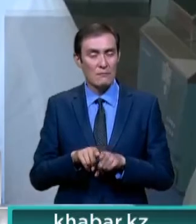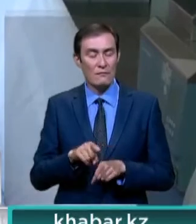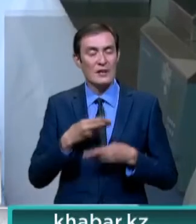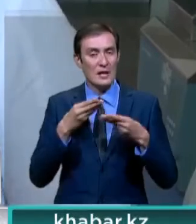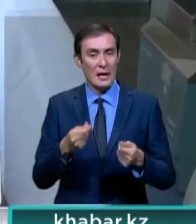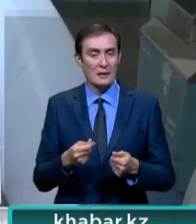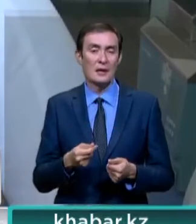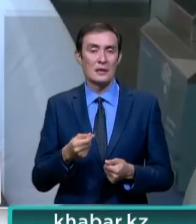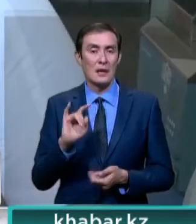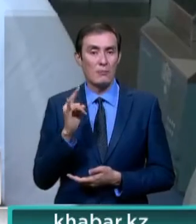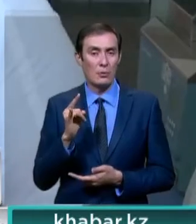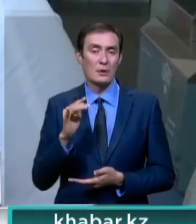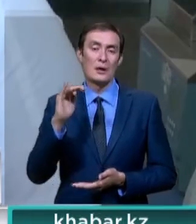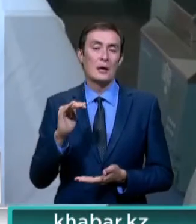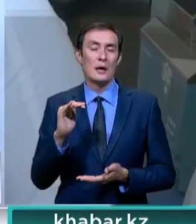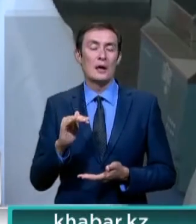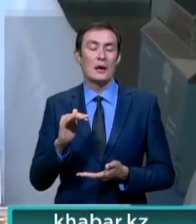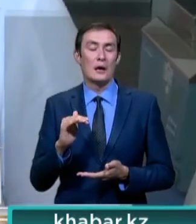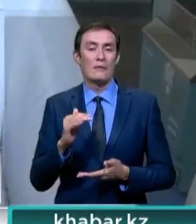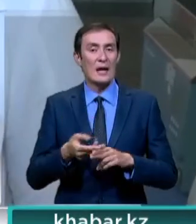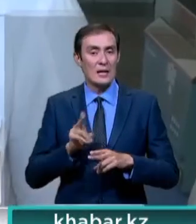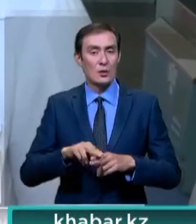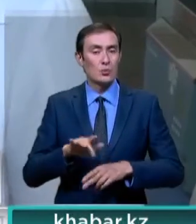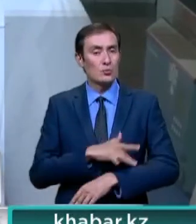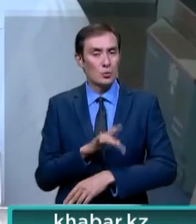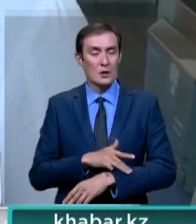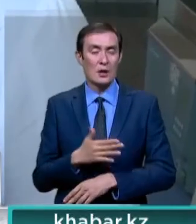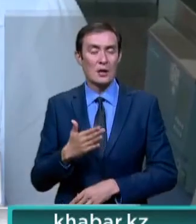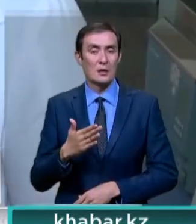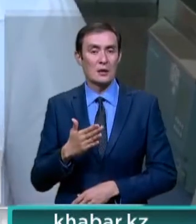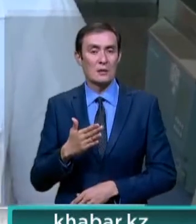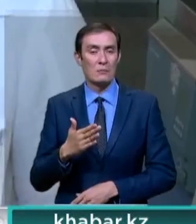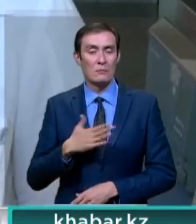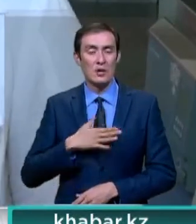большое влияние. То есть в этой услуге, конечно, наш регион нуждался очень давно.